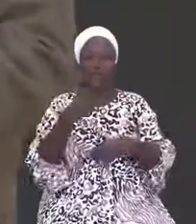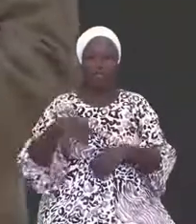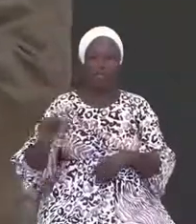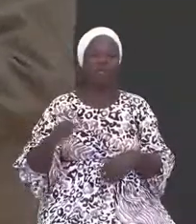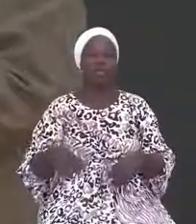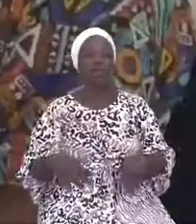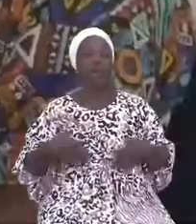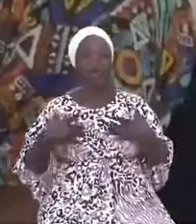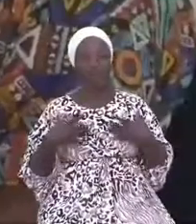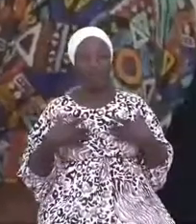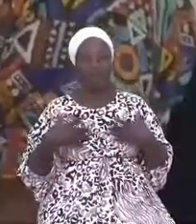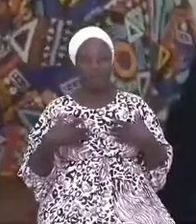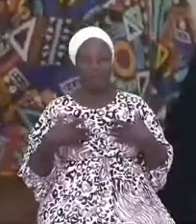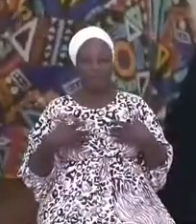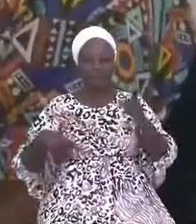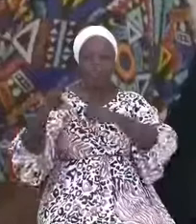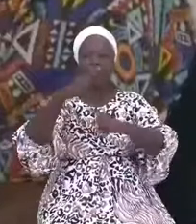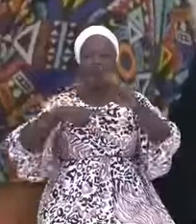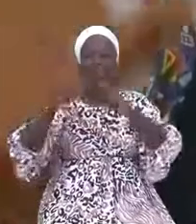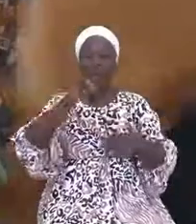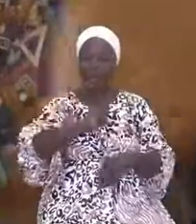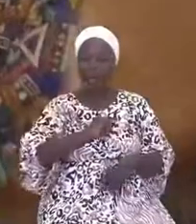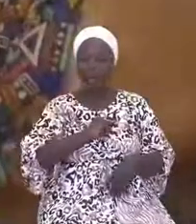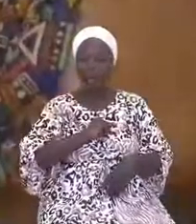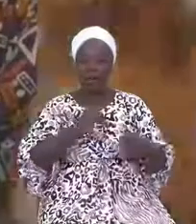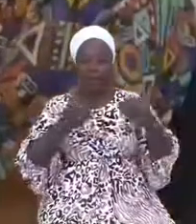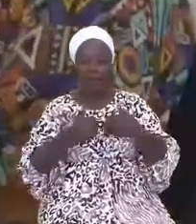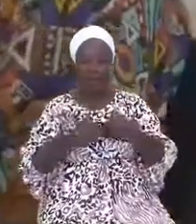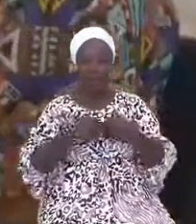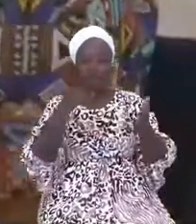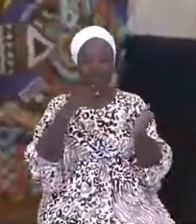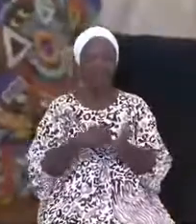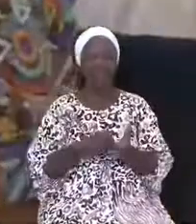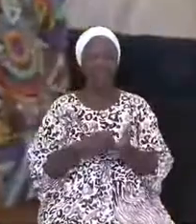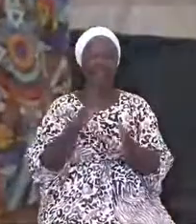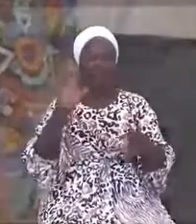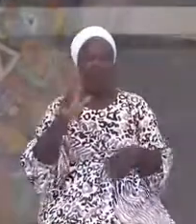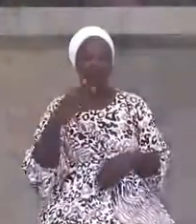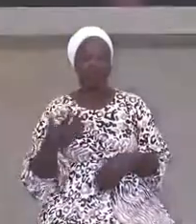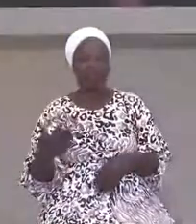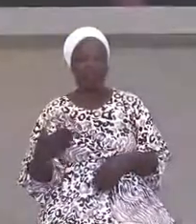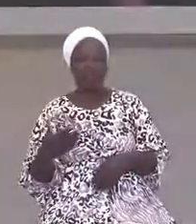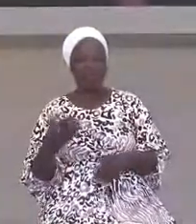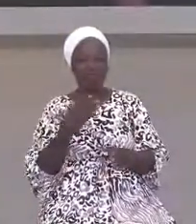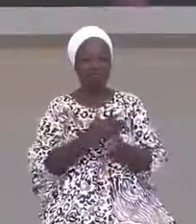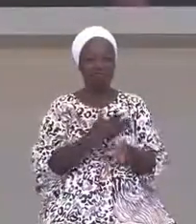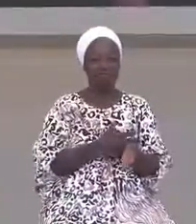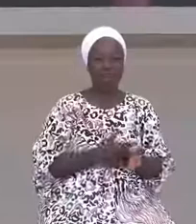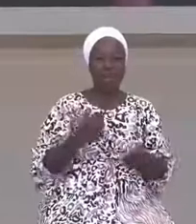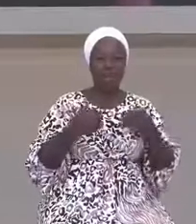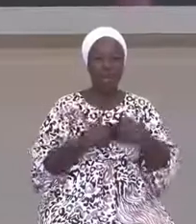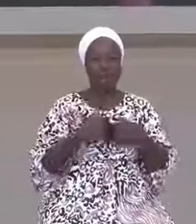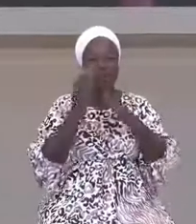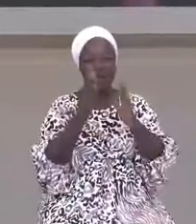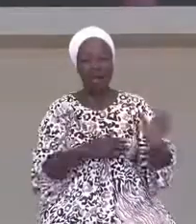la vie éternelle. Je l'ai. Trois éléments rapidement. Premièrement, nous avons tout laissé, tout